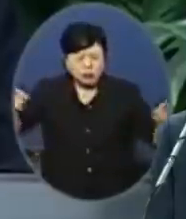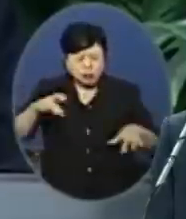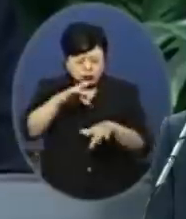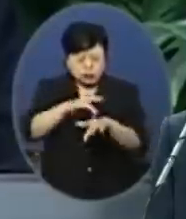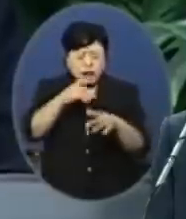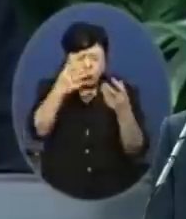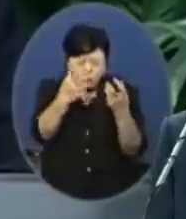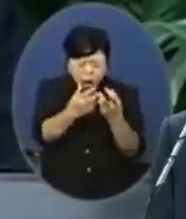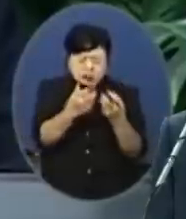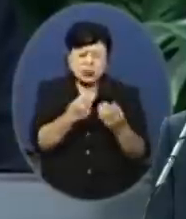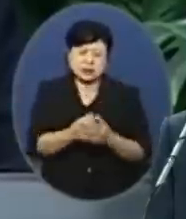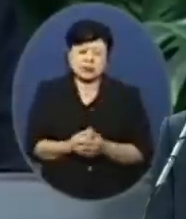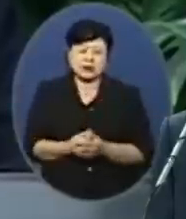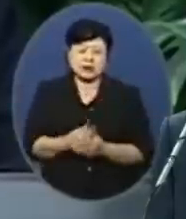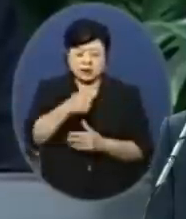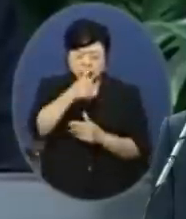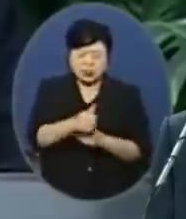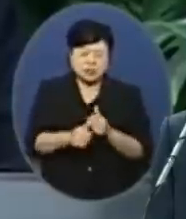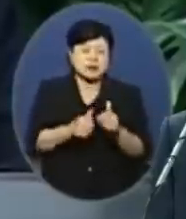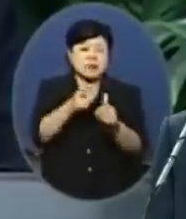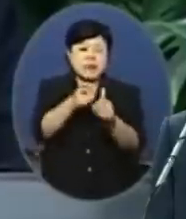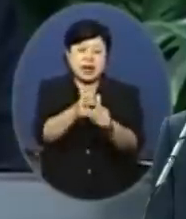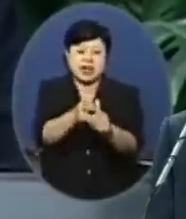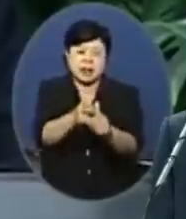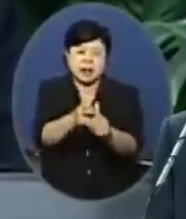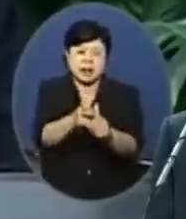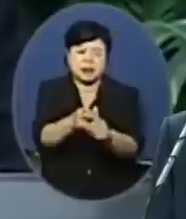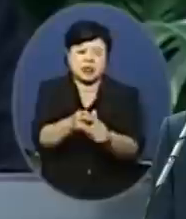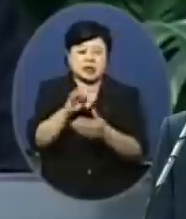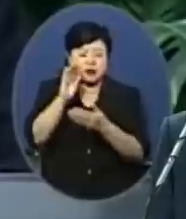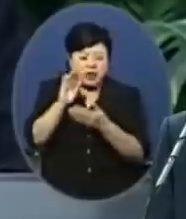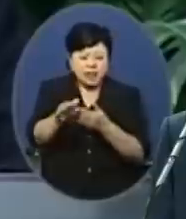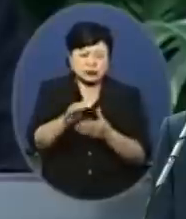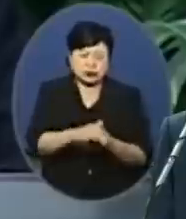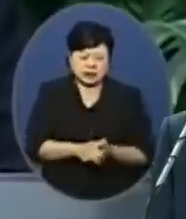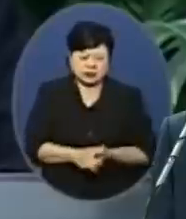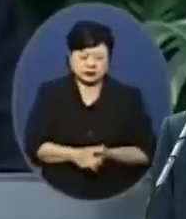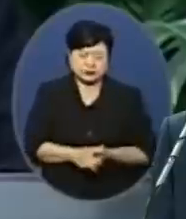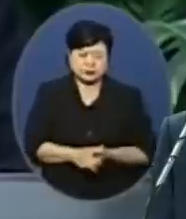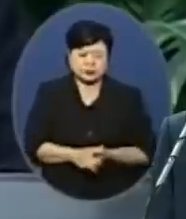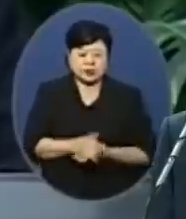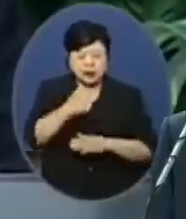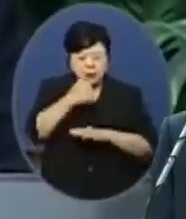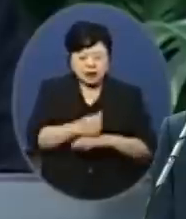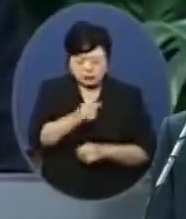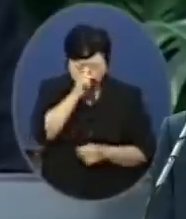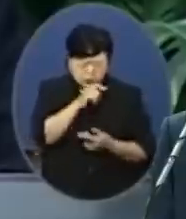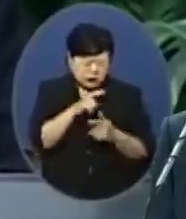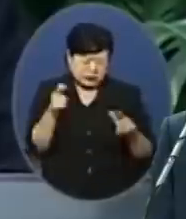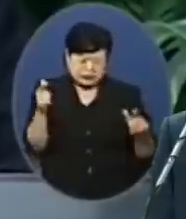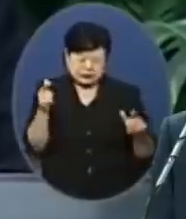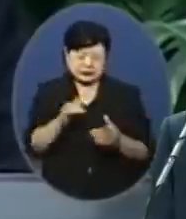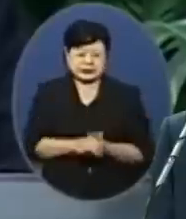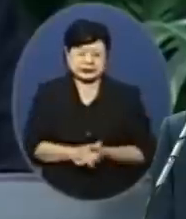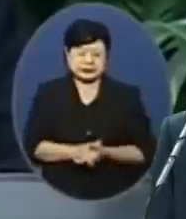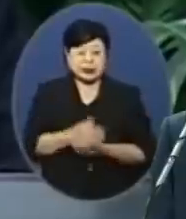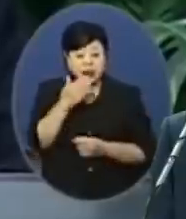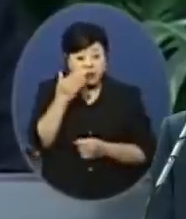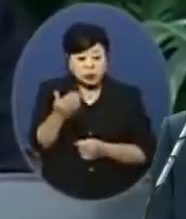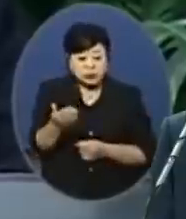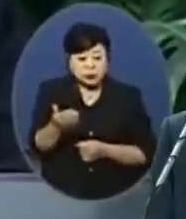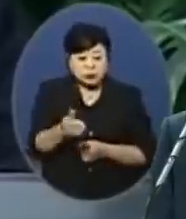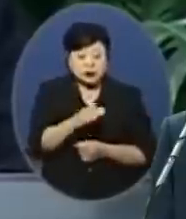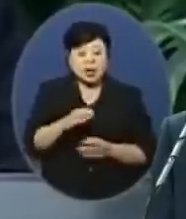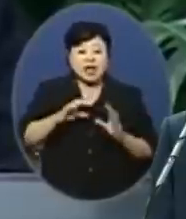들어찼습니다. 결국 하나님을 배반하게 되고 나중에는 말년이 좋지 않았습니다만, 여러분